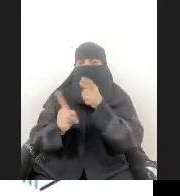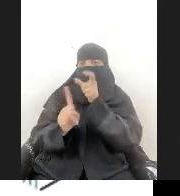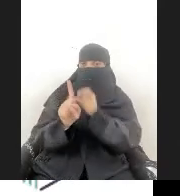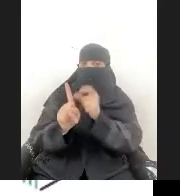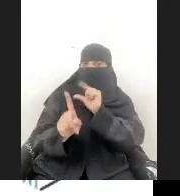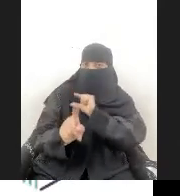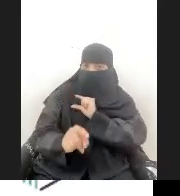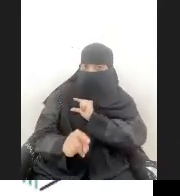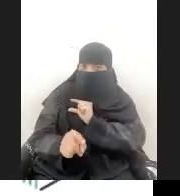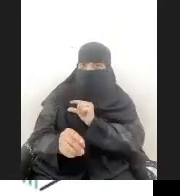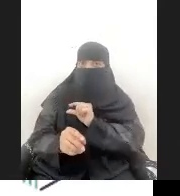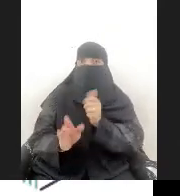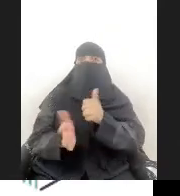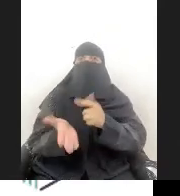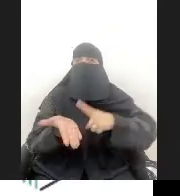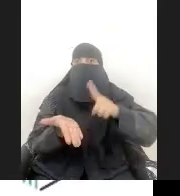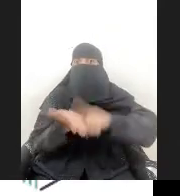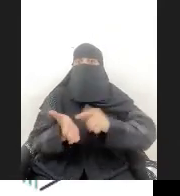تحقيق ذلك